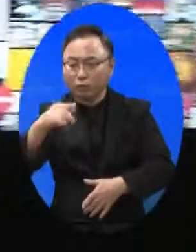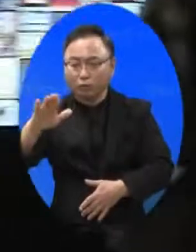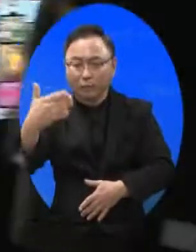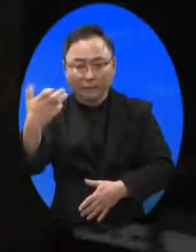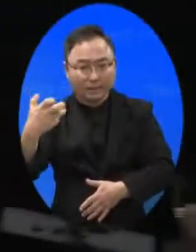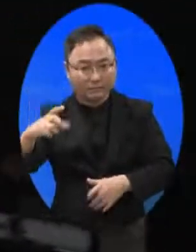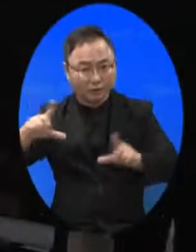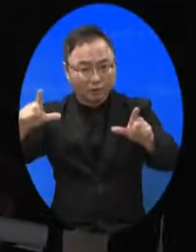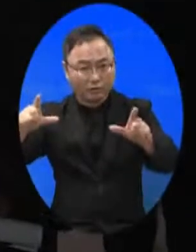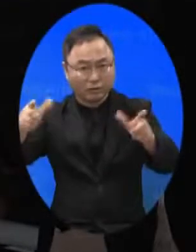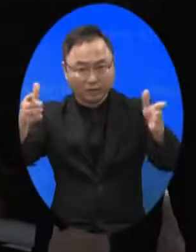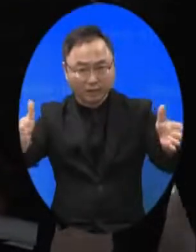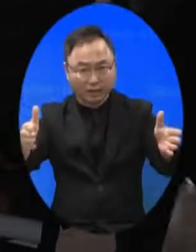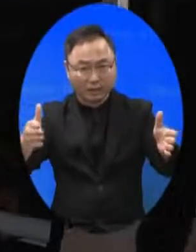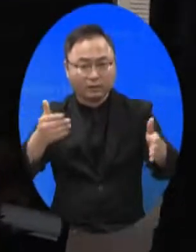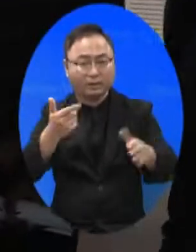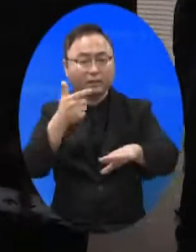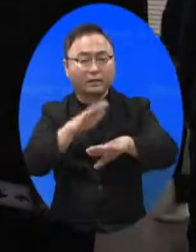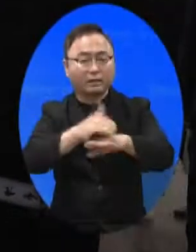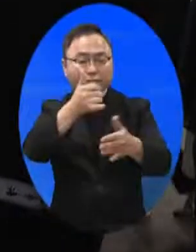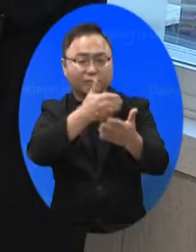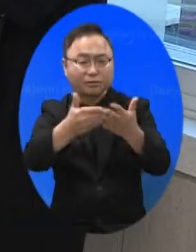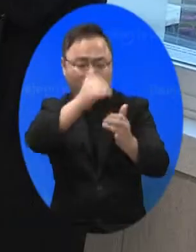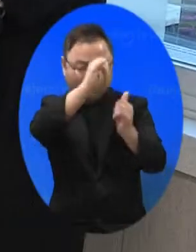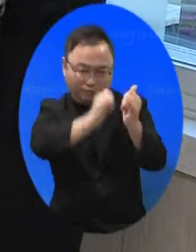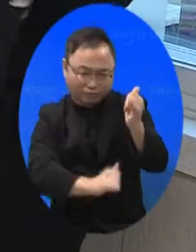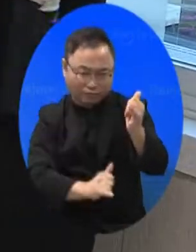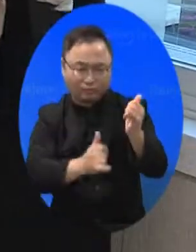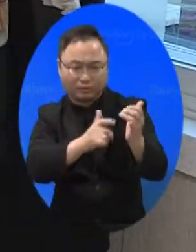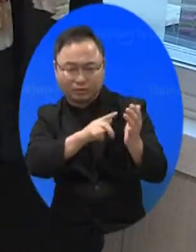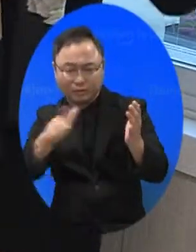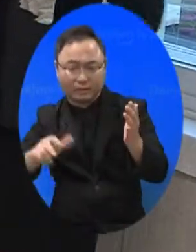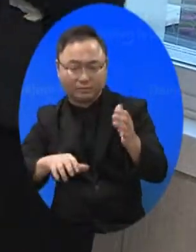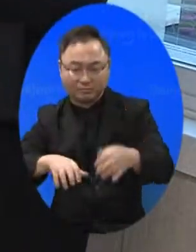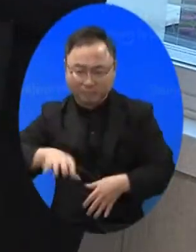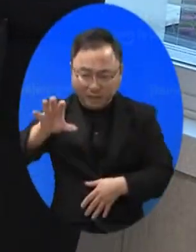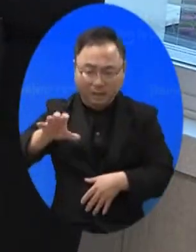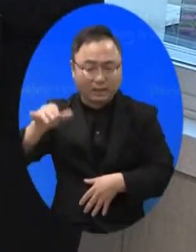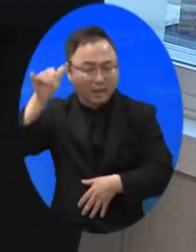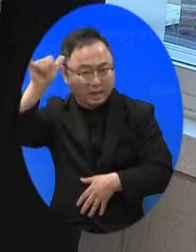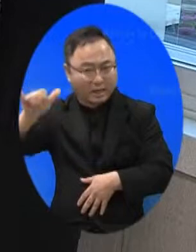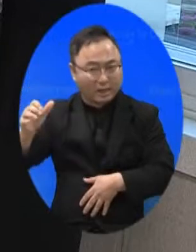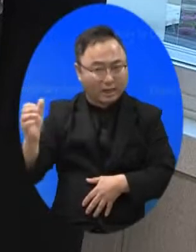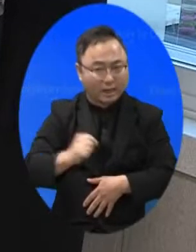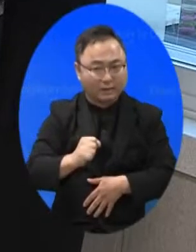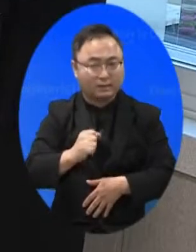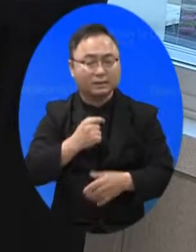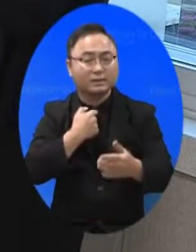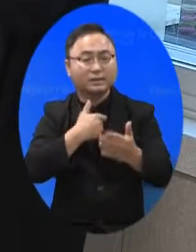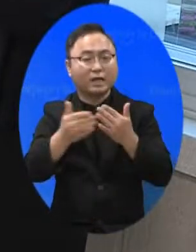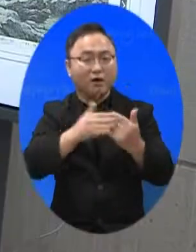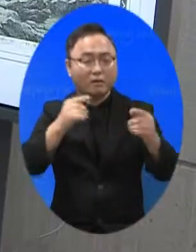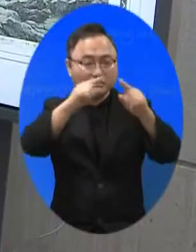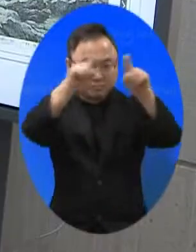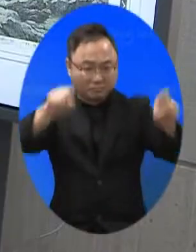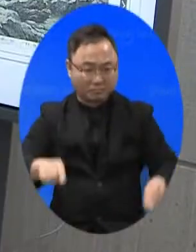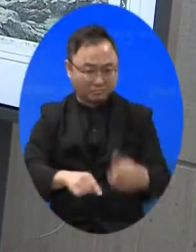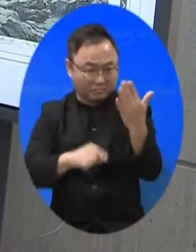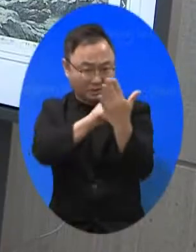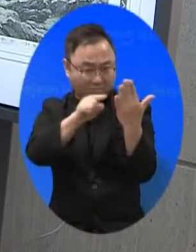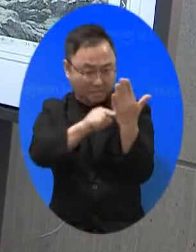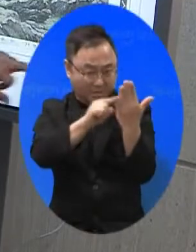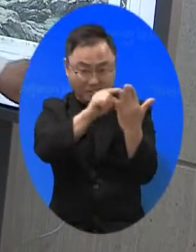1900년에서 1980년대 대전미술사 자료와 작품이 담긴 AI 기술 기반 체험 단말기 우리